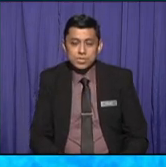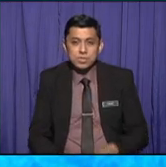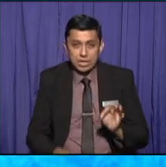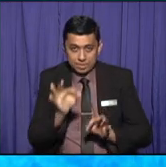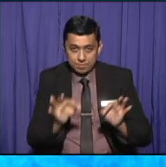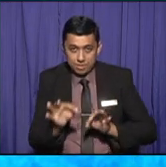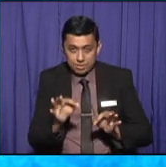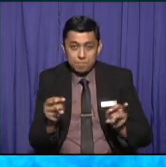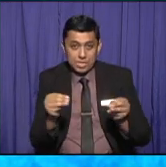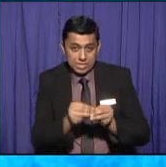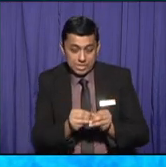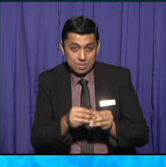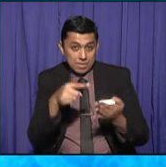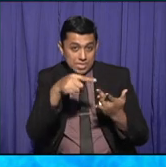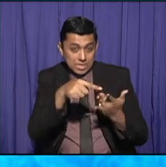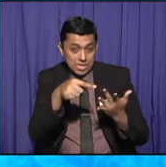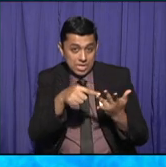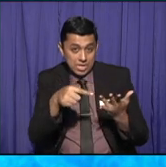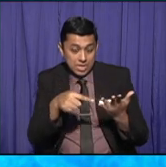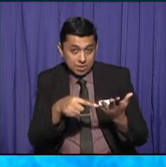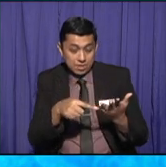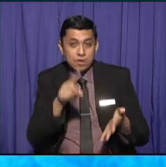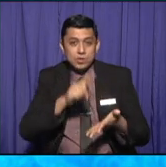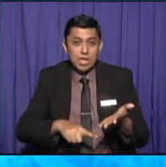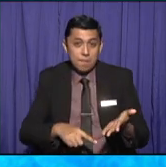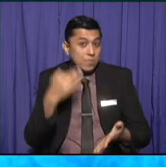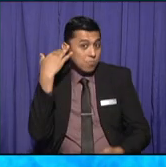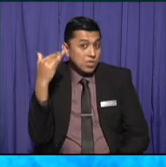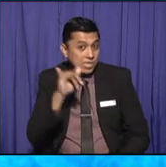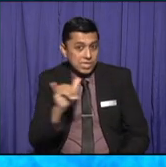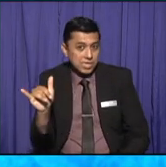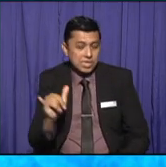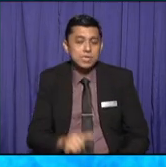Jika macam jari ini, apa bunyinya?